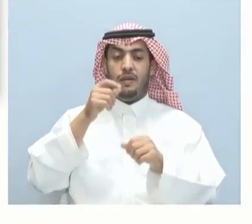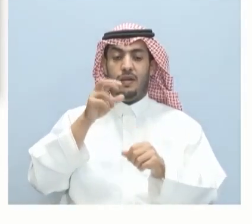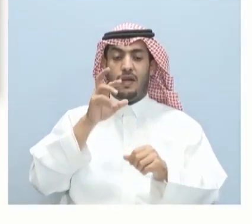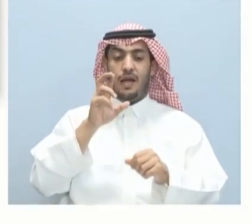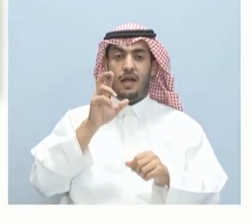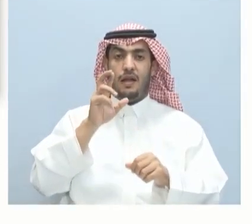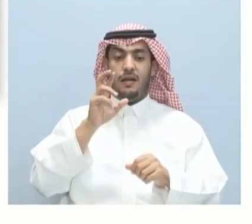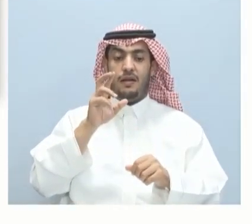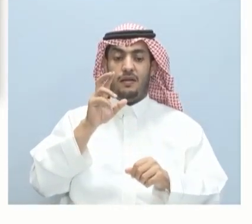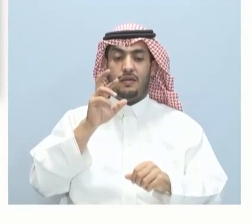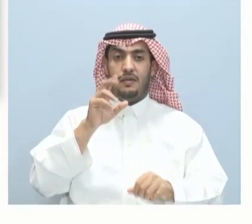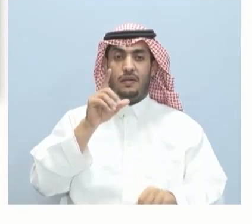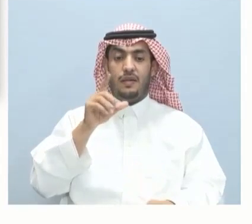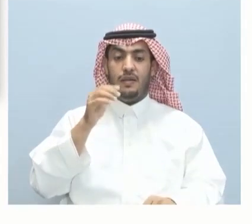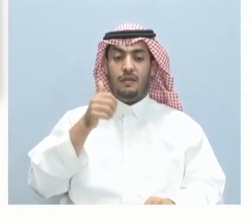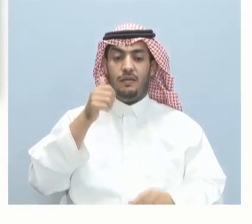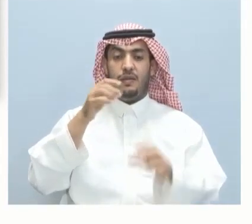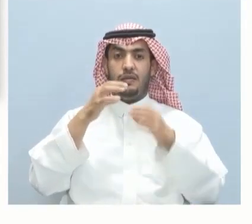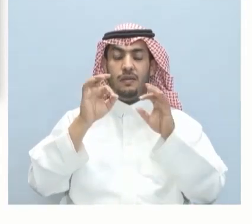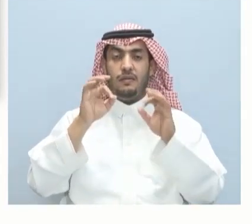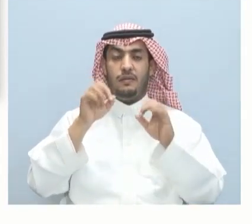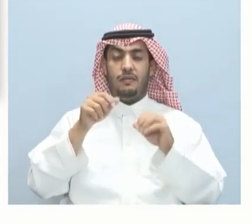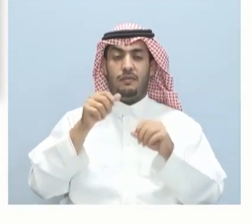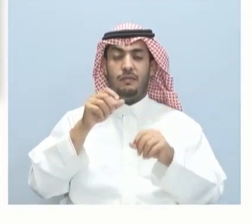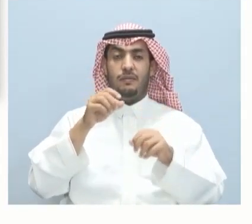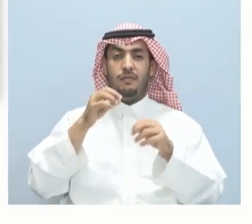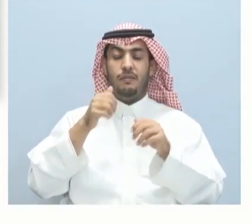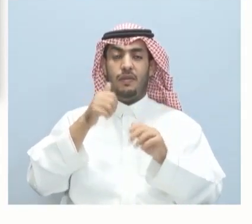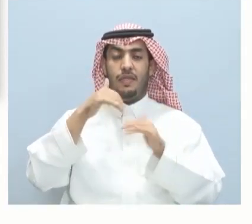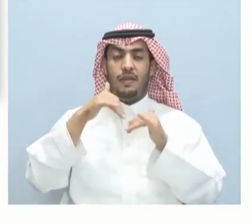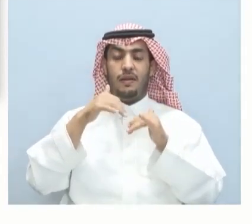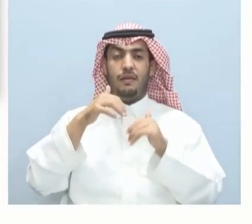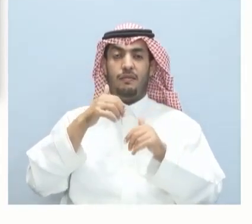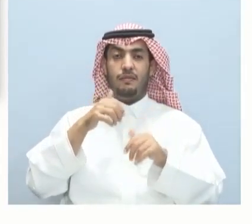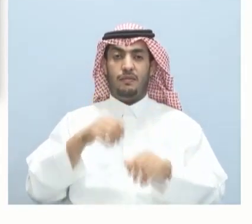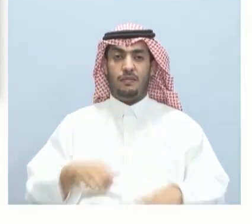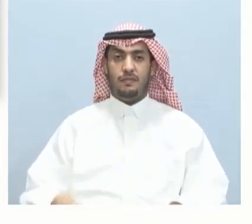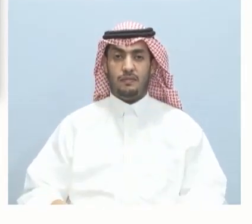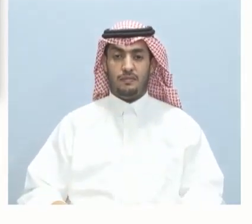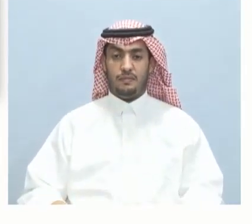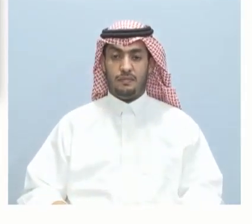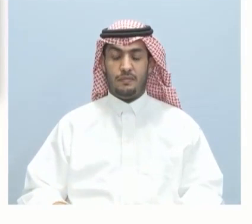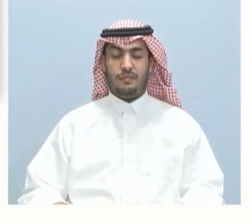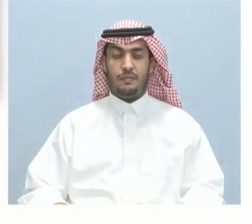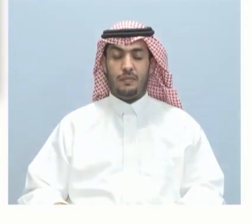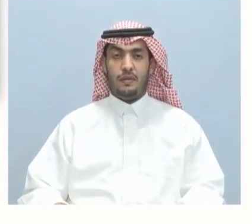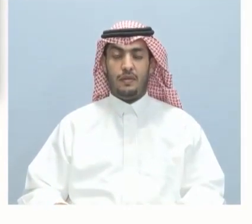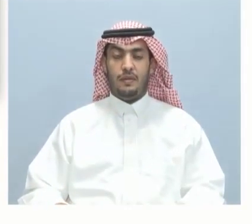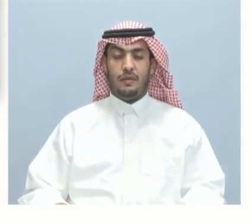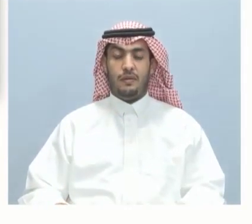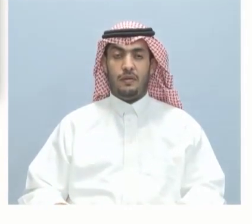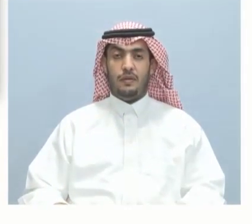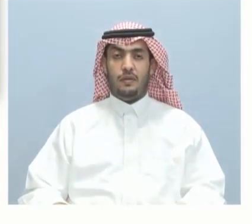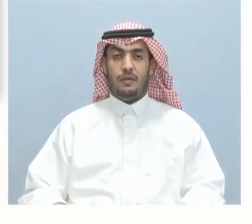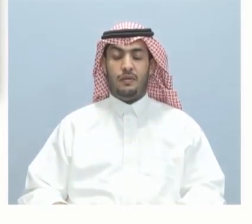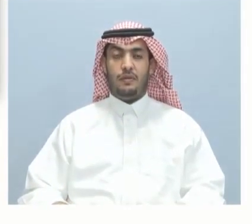هذه ار اس المطلوبه نعدل هذه هذه ار اس المطلوبه كيف اوجد ار اس كيف اوجد ار اس اعلم